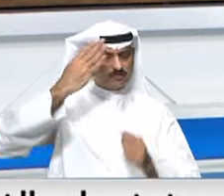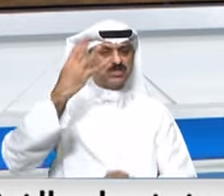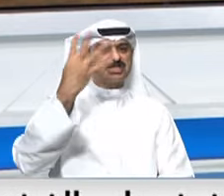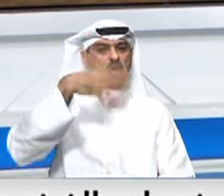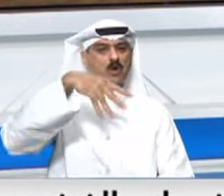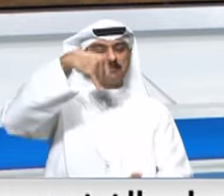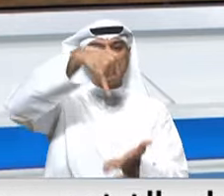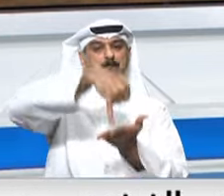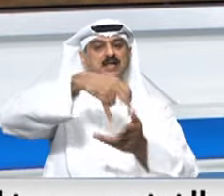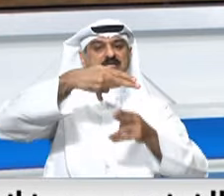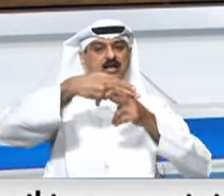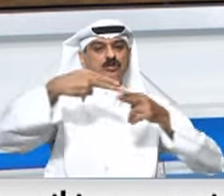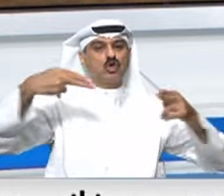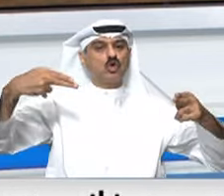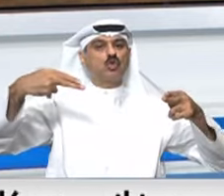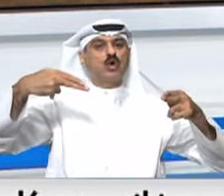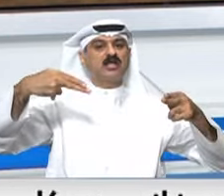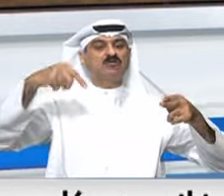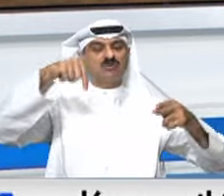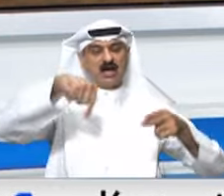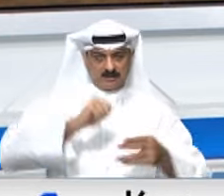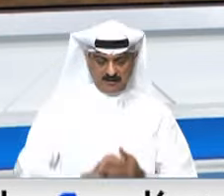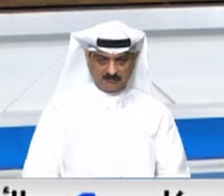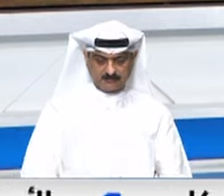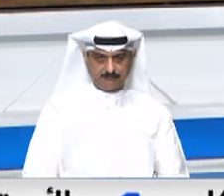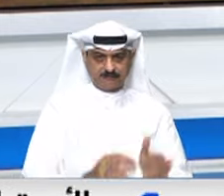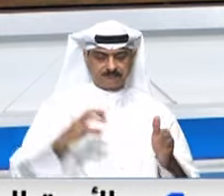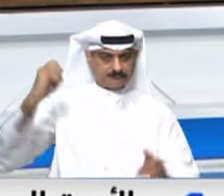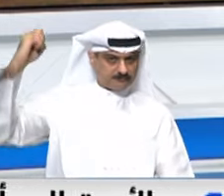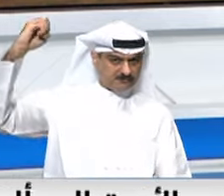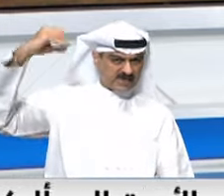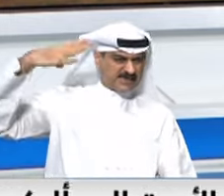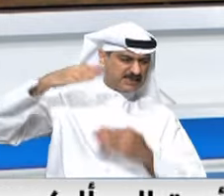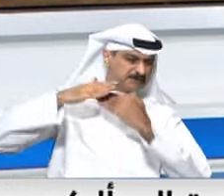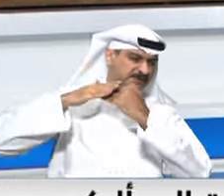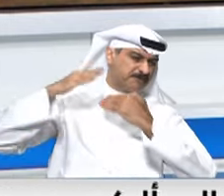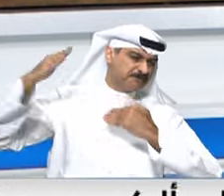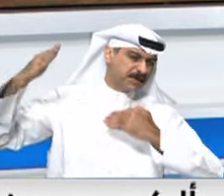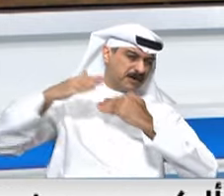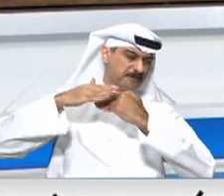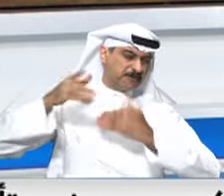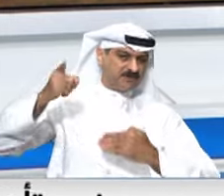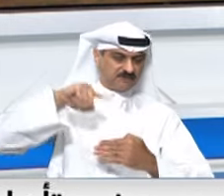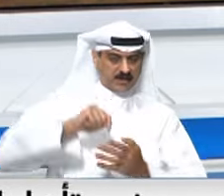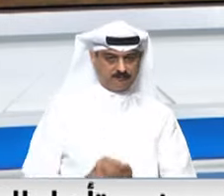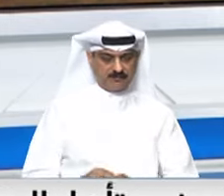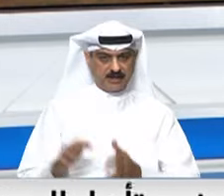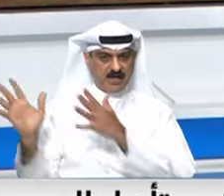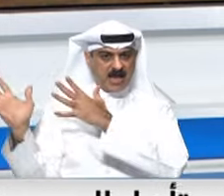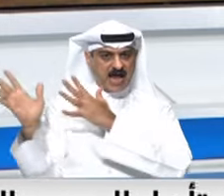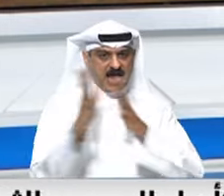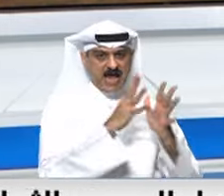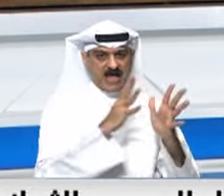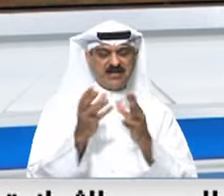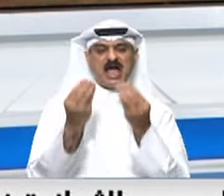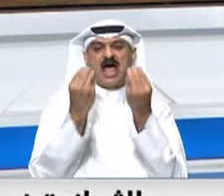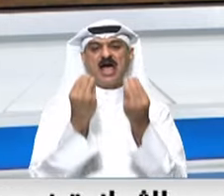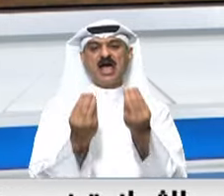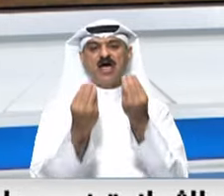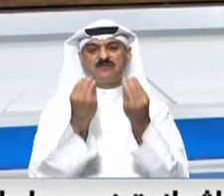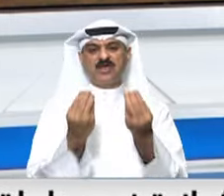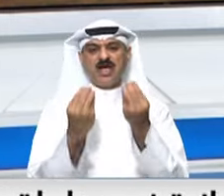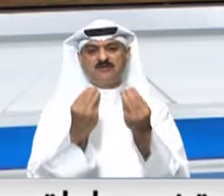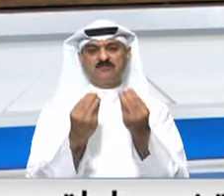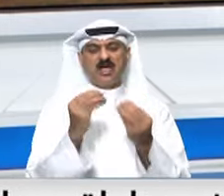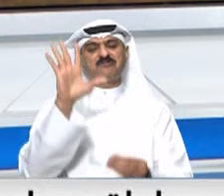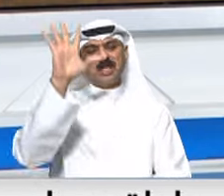الكويت والاحساس بالحراره يكون اعلى من ذلك تجنبوا اشعه الشمس المباشره يوم الغد الرياح راح تستمر ويانا خفيفه الى معتدله السرعه خلال النهار